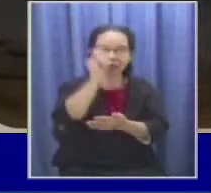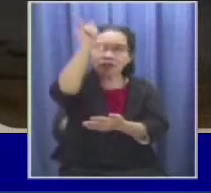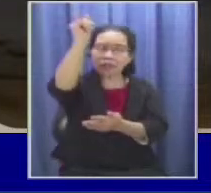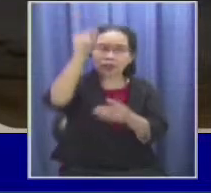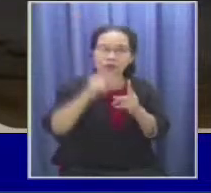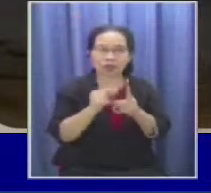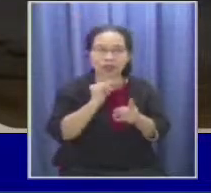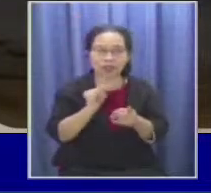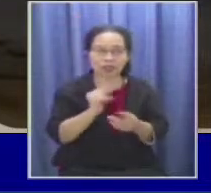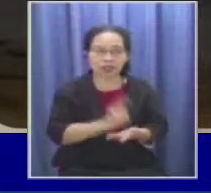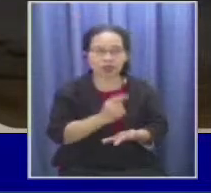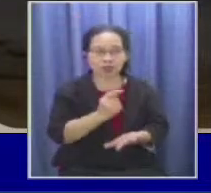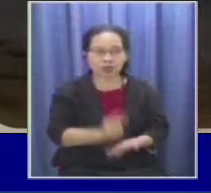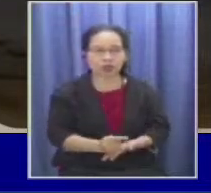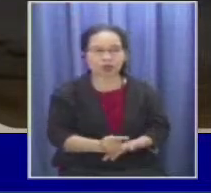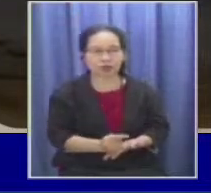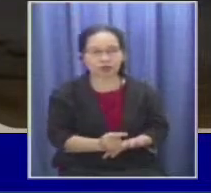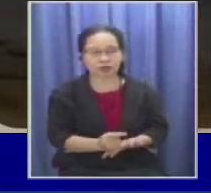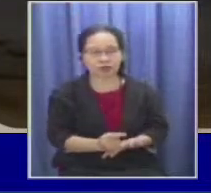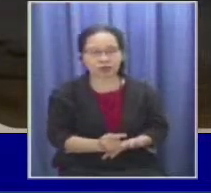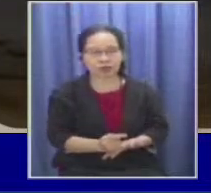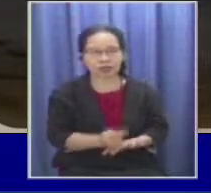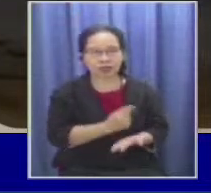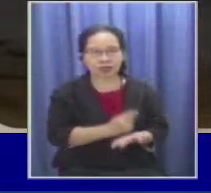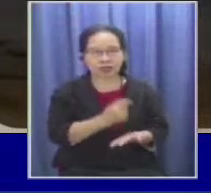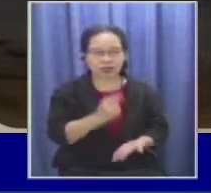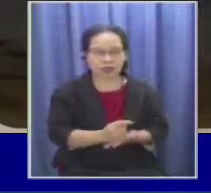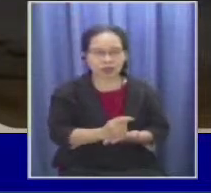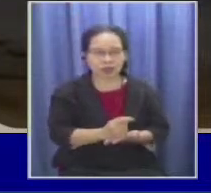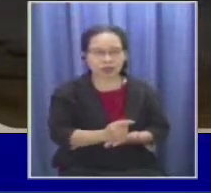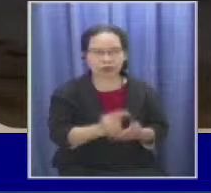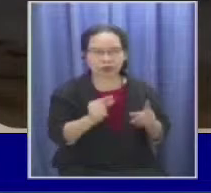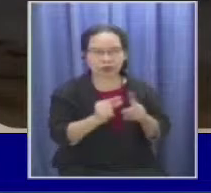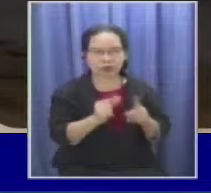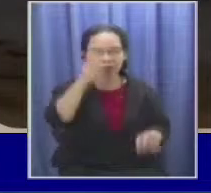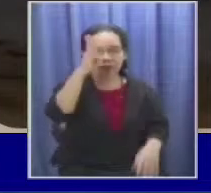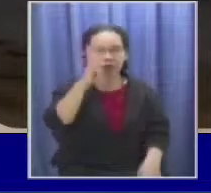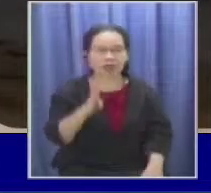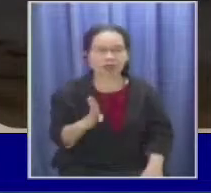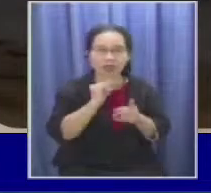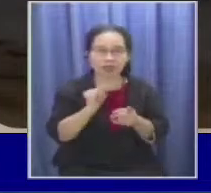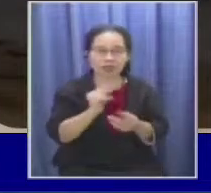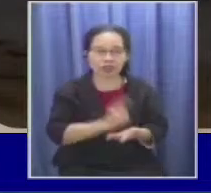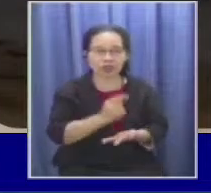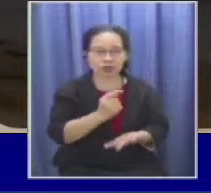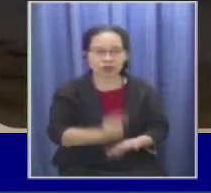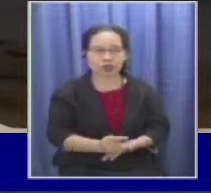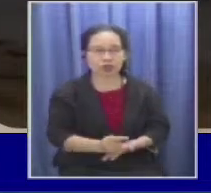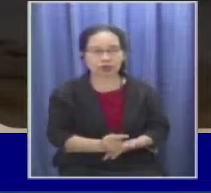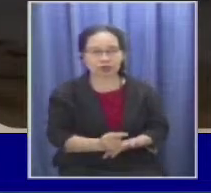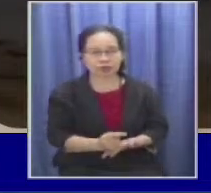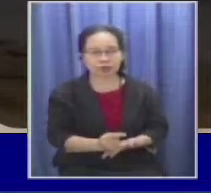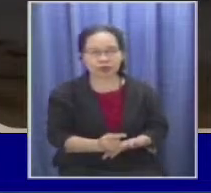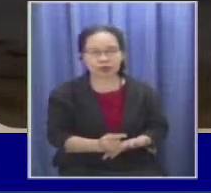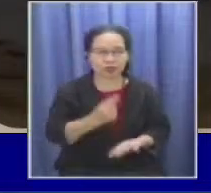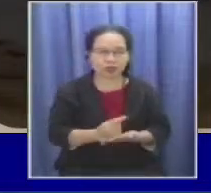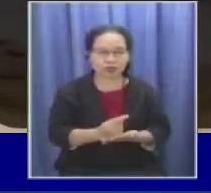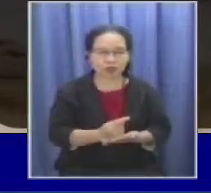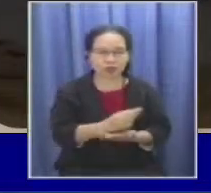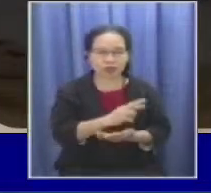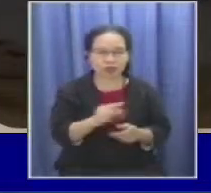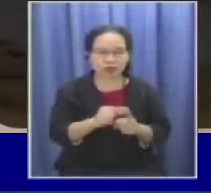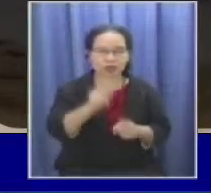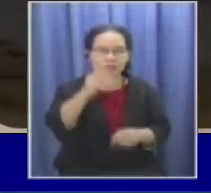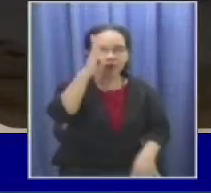verse 17 ye won kronkron won nokore mu wasɛm ye nokore enti nokore de bɛte wo kra no ho ne ye